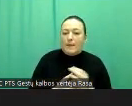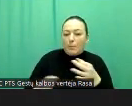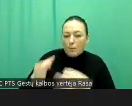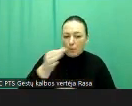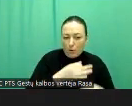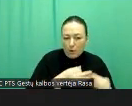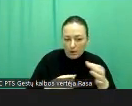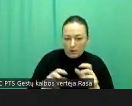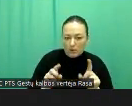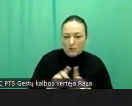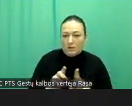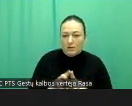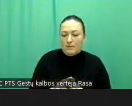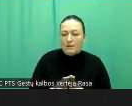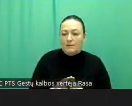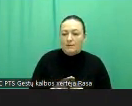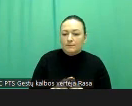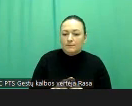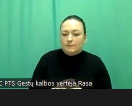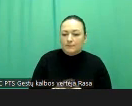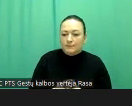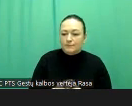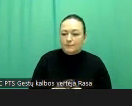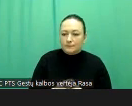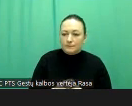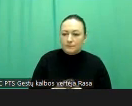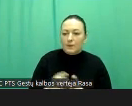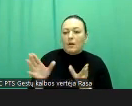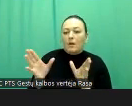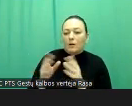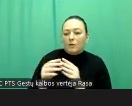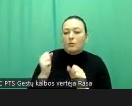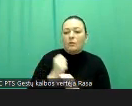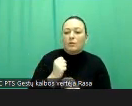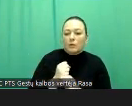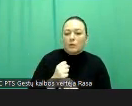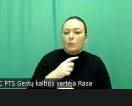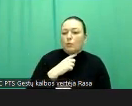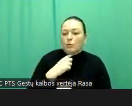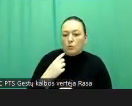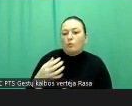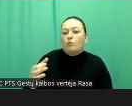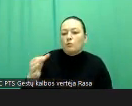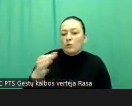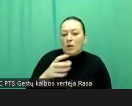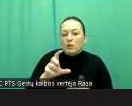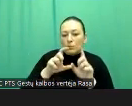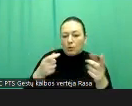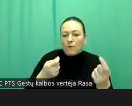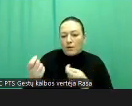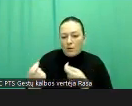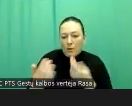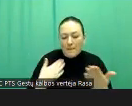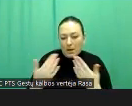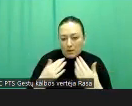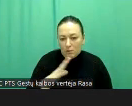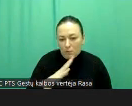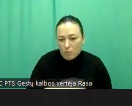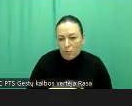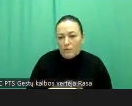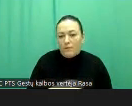projektas. Ir taip, bendradarbiavau su daug šios šalies mokyklų vadovų, jiems